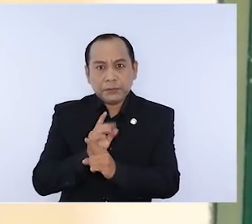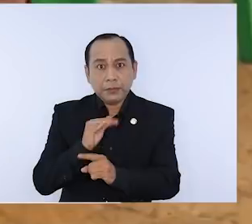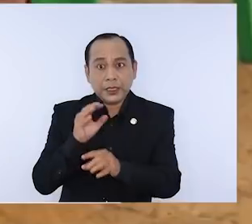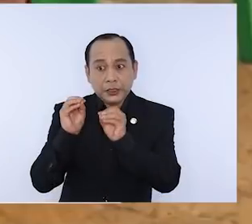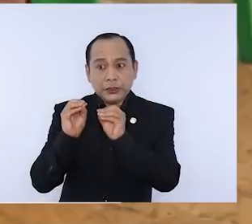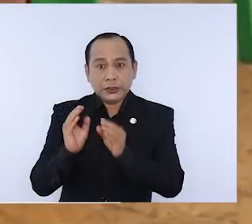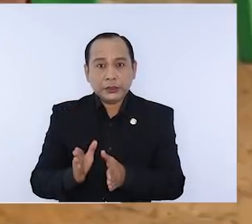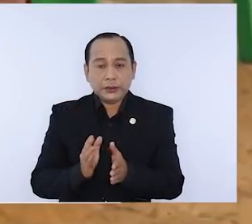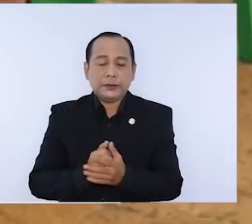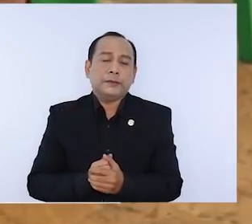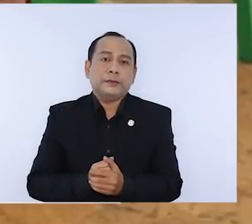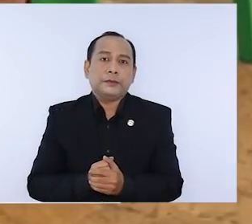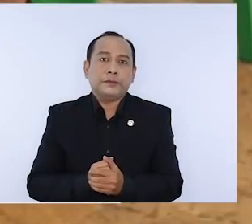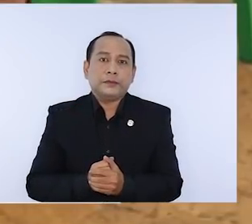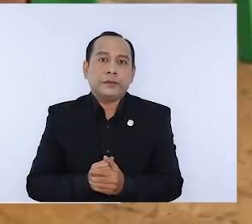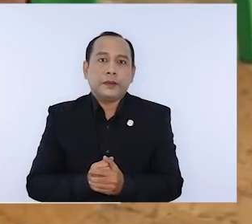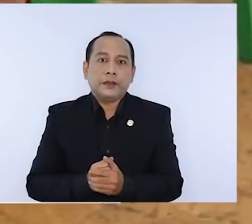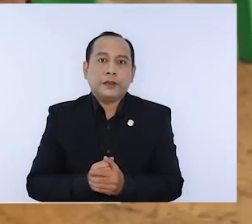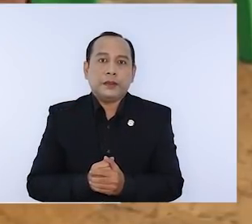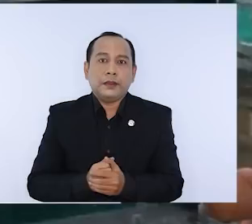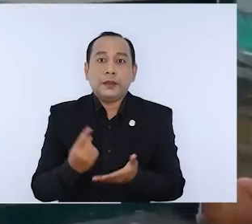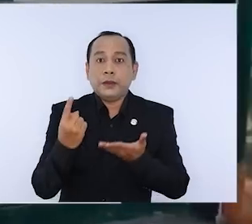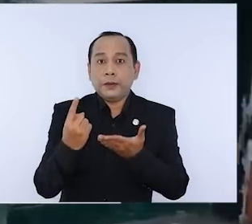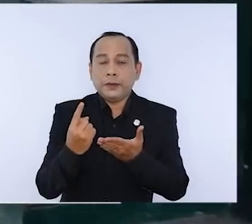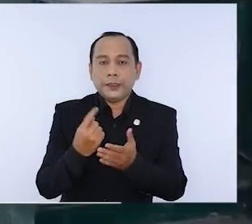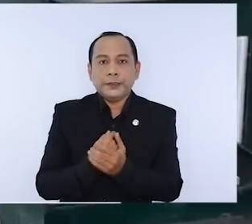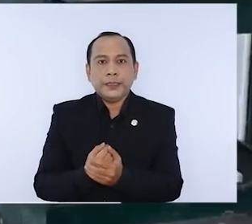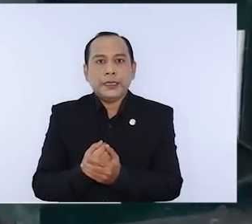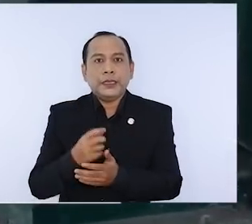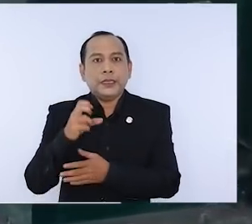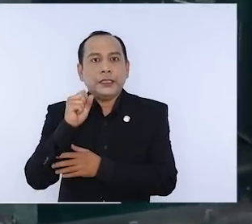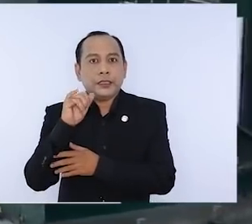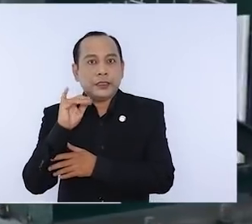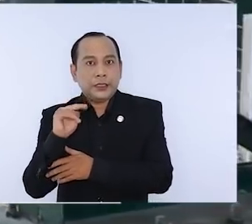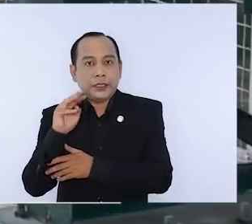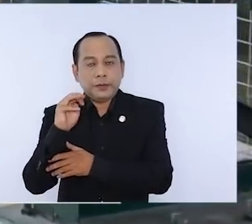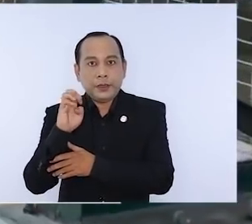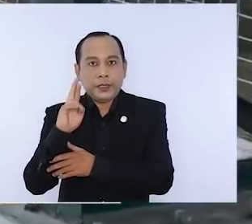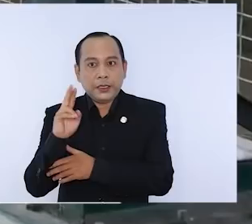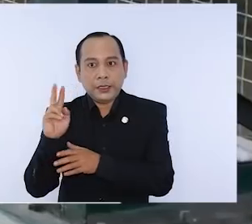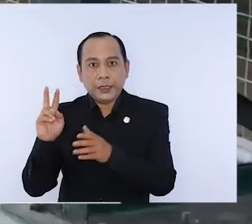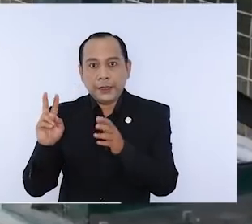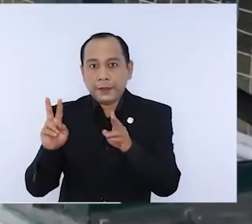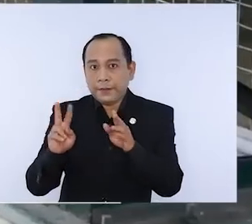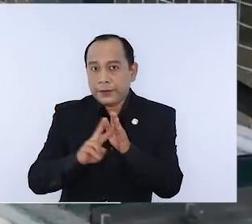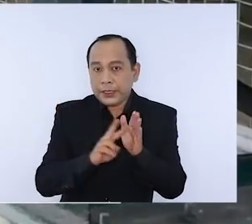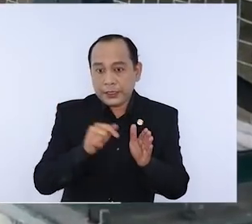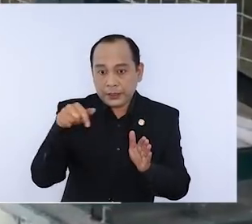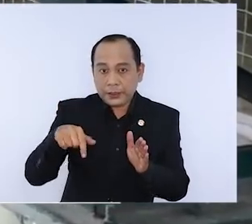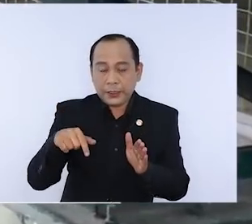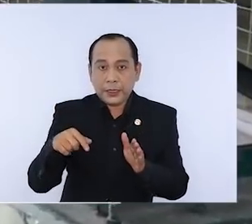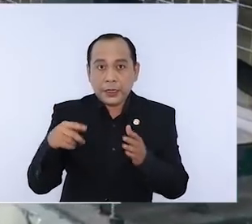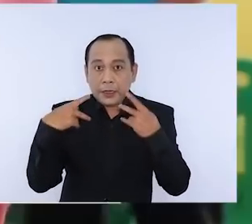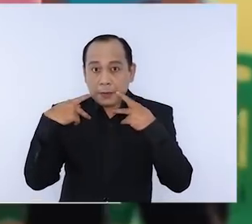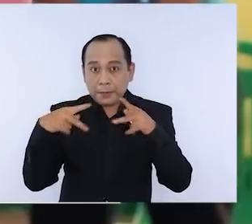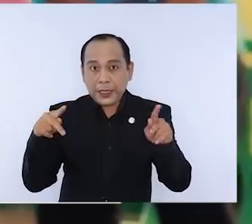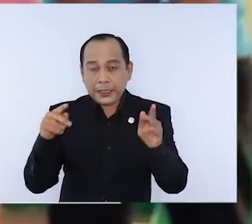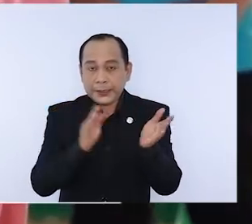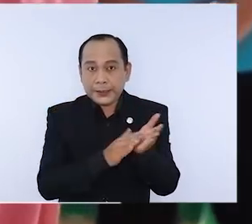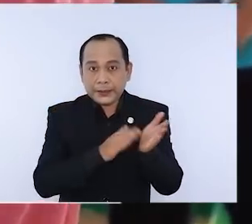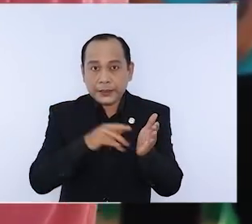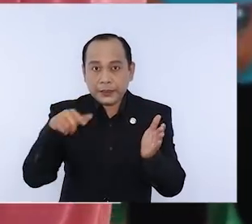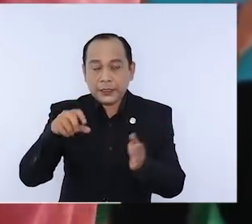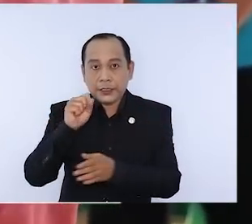guro? Isa ang St. Mary Village Elementary School na pampublikong paaralan dito sa bayan ng Santa